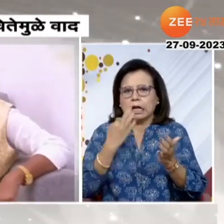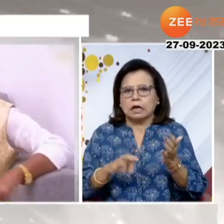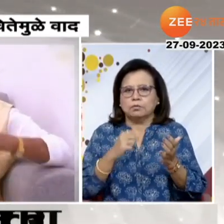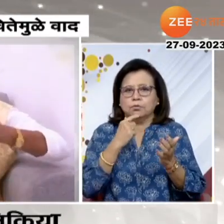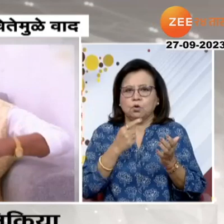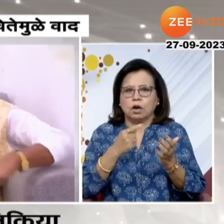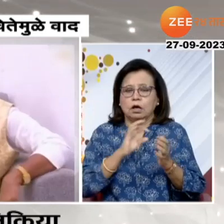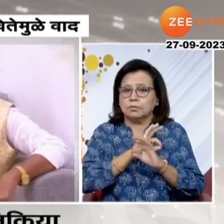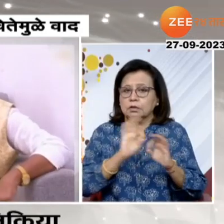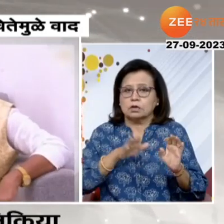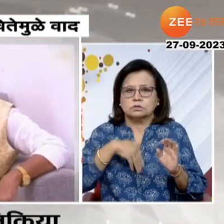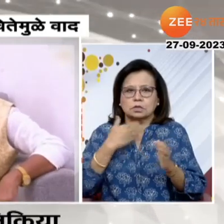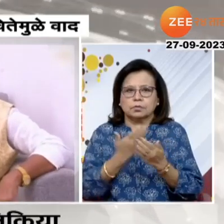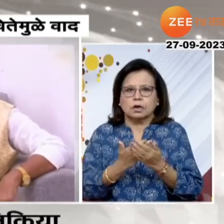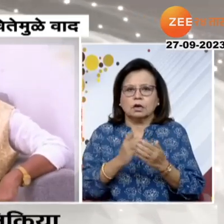आमदार चेतन यांनी म्हटलंय.